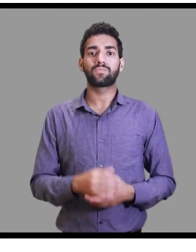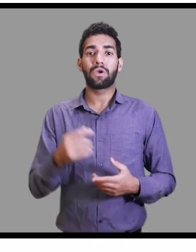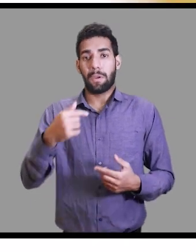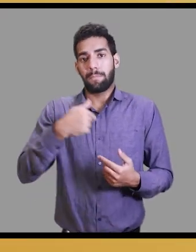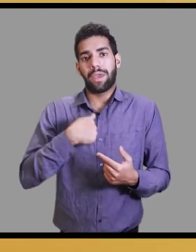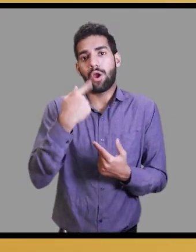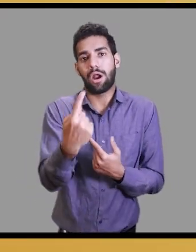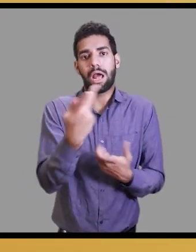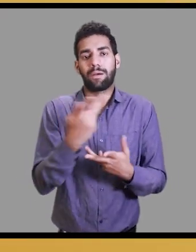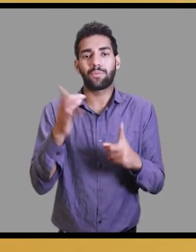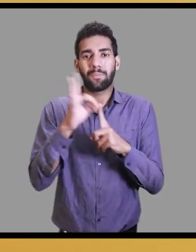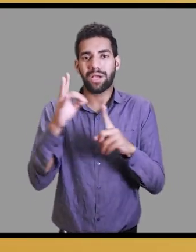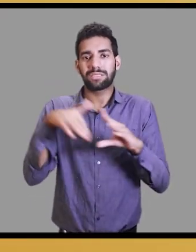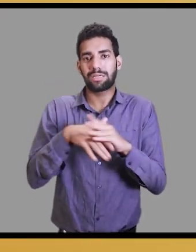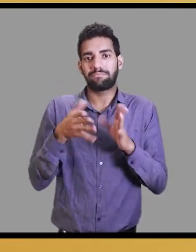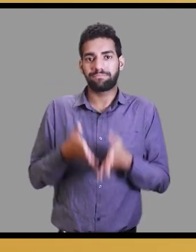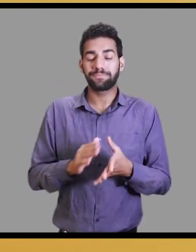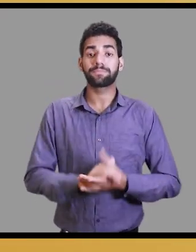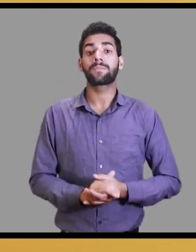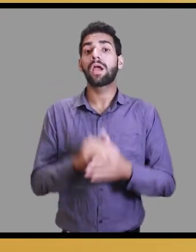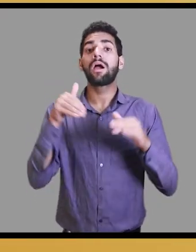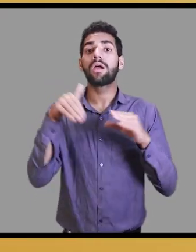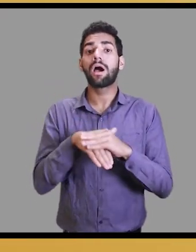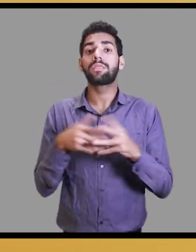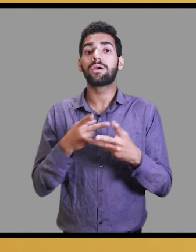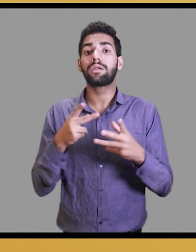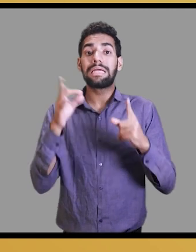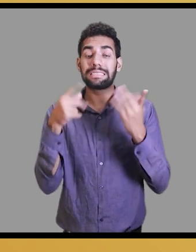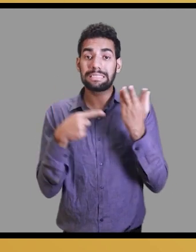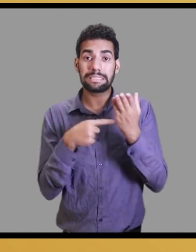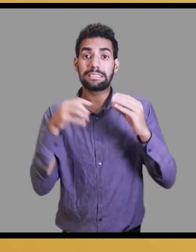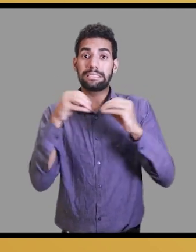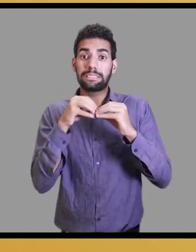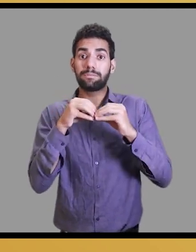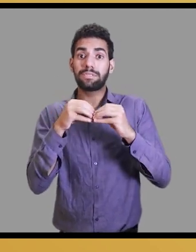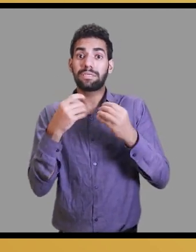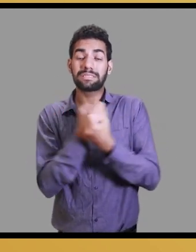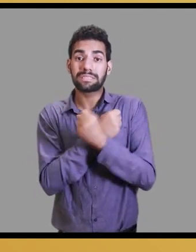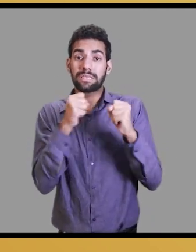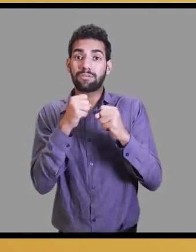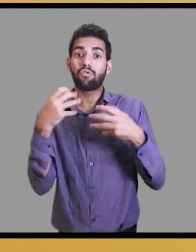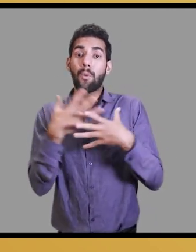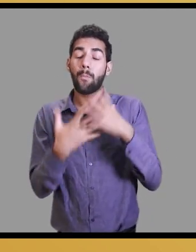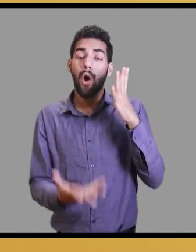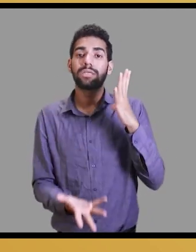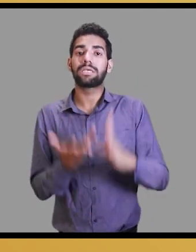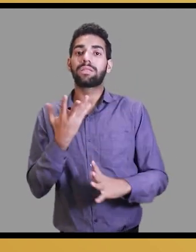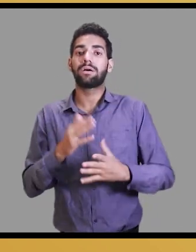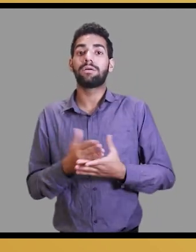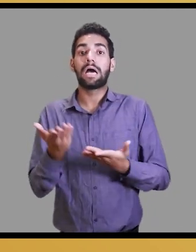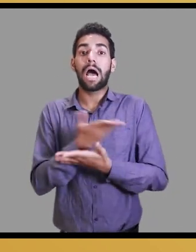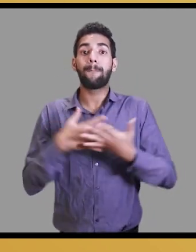میں اور آپ جس ملک کے اندر رہ رہے ہیں، یعنی ہمارا ملک پاکستان، وہاں جو ٹی بی کی جو پریویلنس یا جو شرح ہے وہ بہت زیادہ